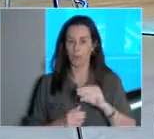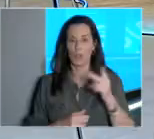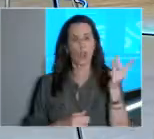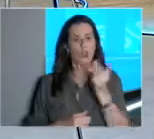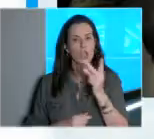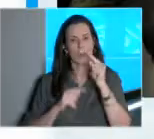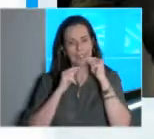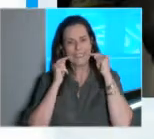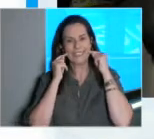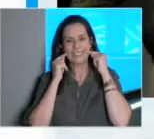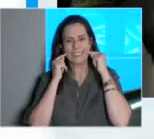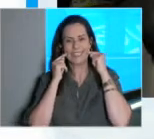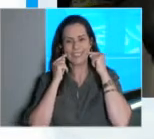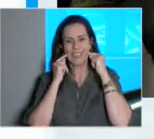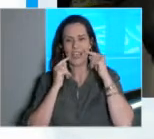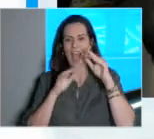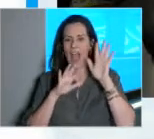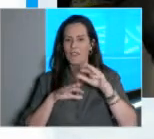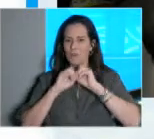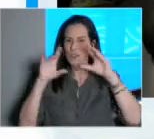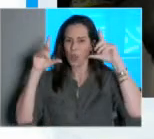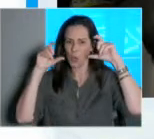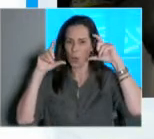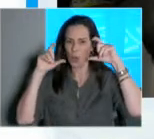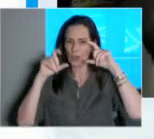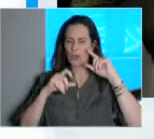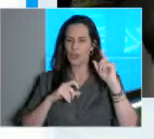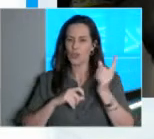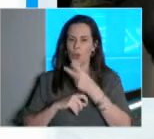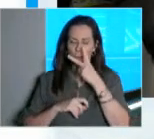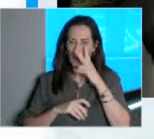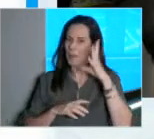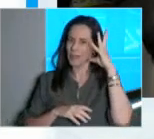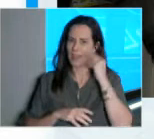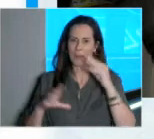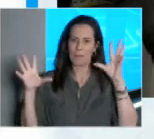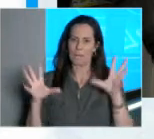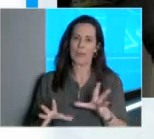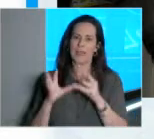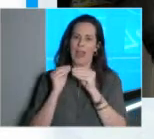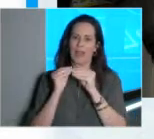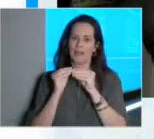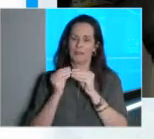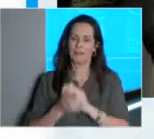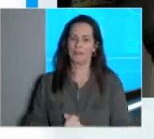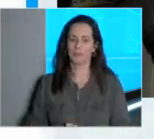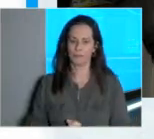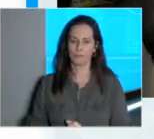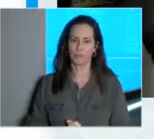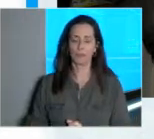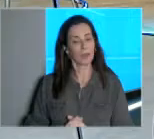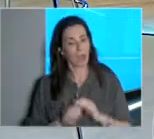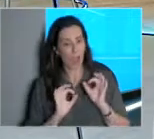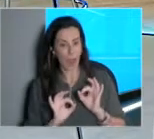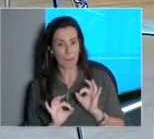השניים נראו מחויכים תמיד ואפילו דאגו להעלות תמונה משותפת שלכולם יוכלו לראות כמה הם נהנים אחד בחברת השני, יובל. כן,